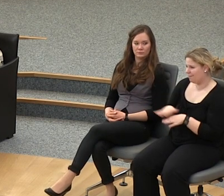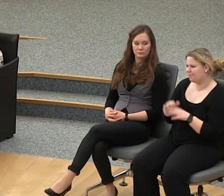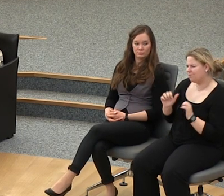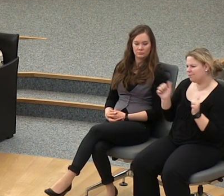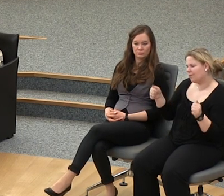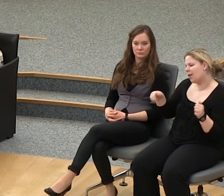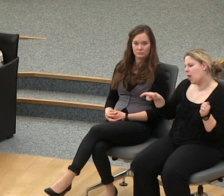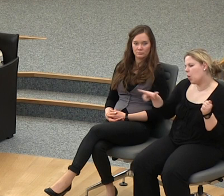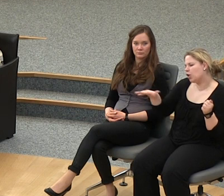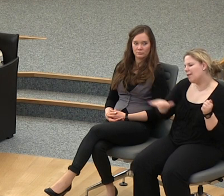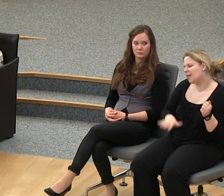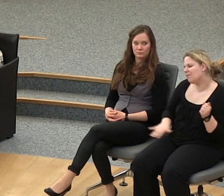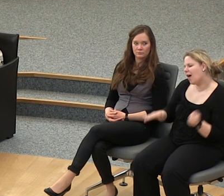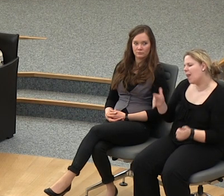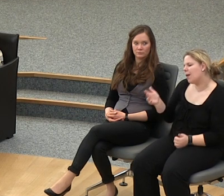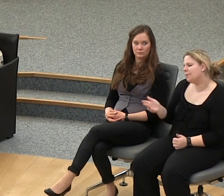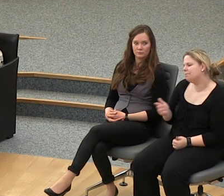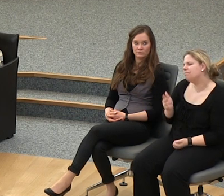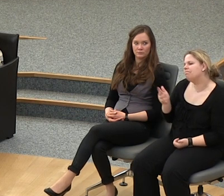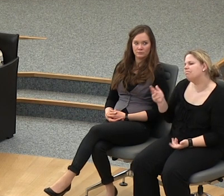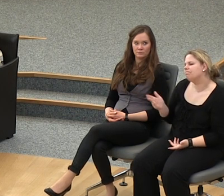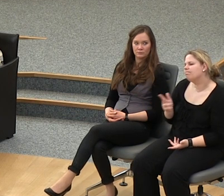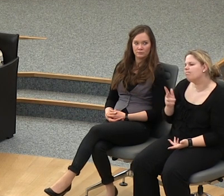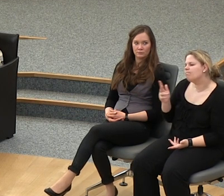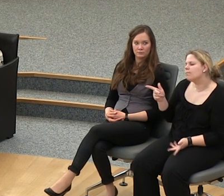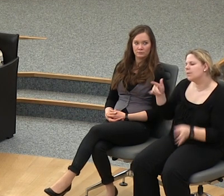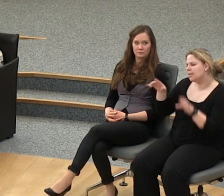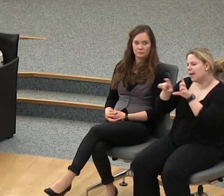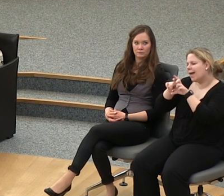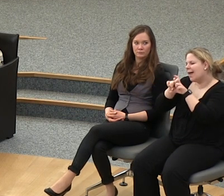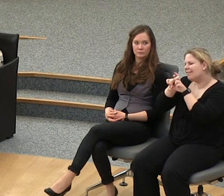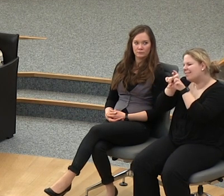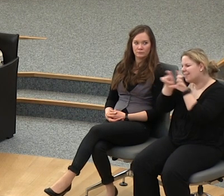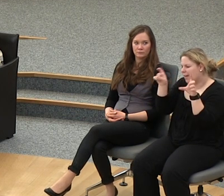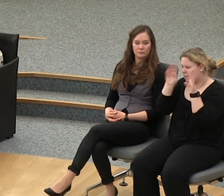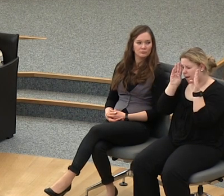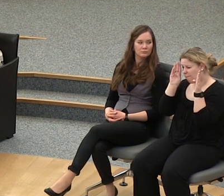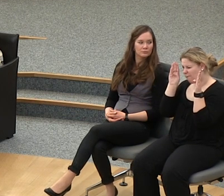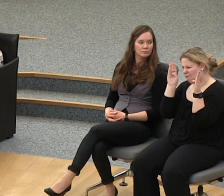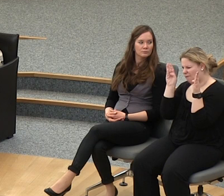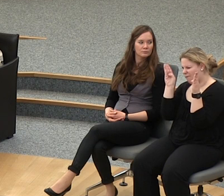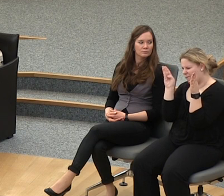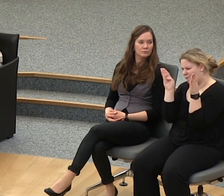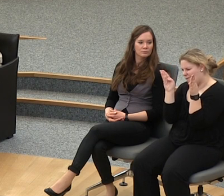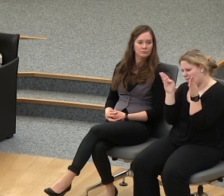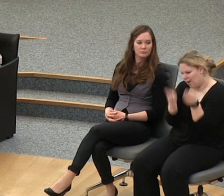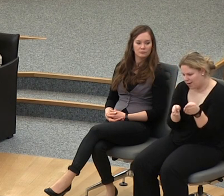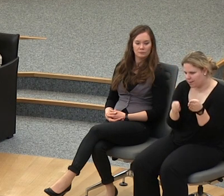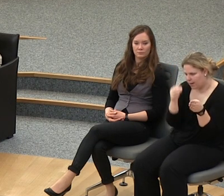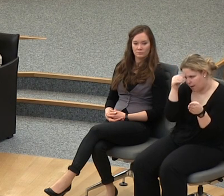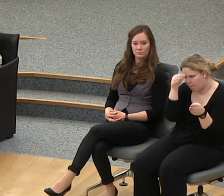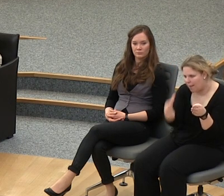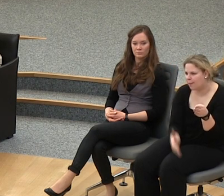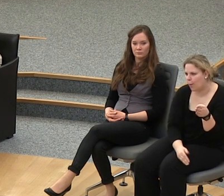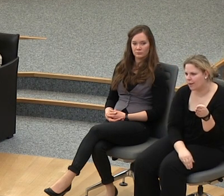in Nordrhein-Westfalen eine Zuspitzung des Themas Inklusion auf den Bildungsbereich.